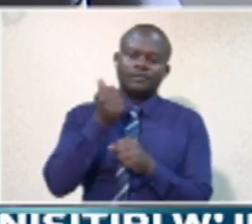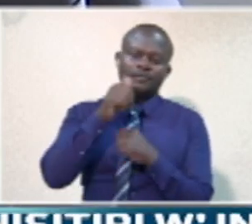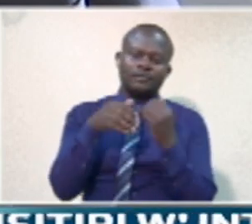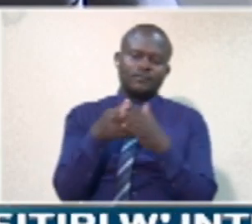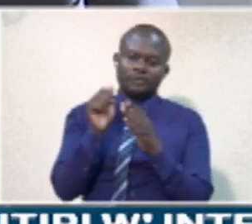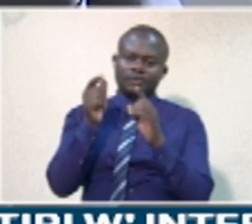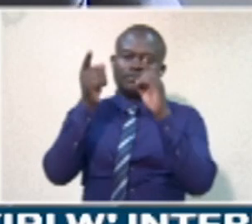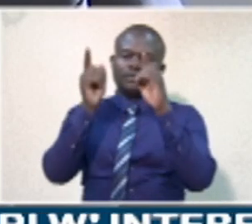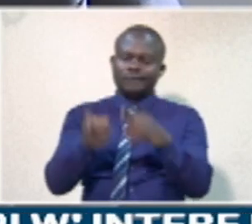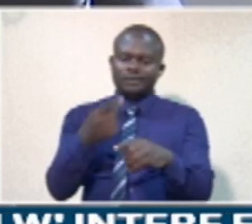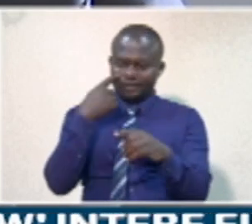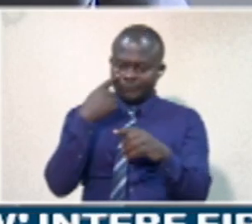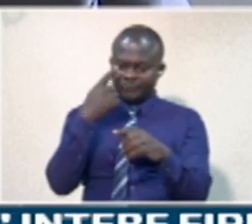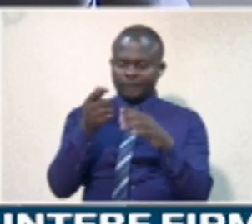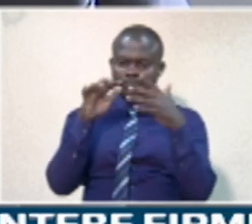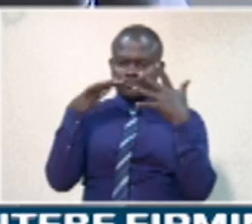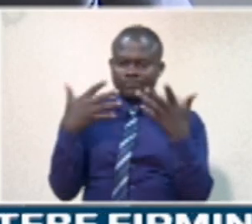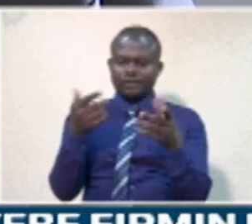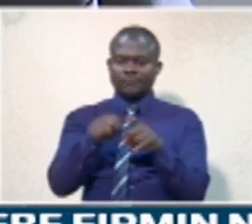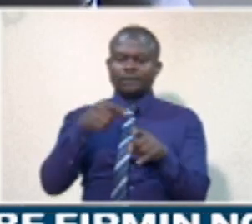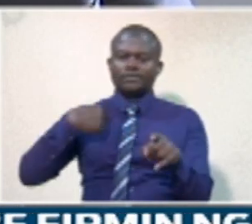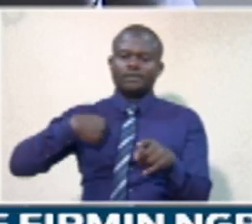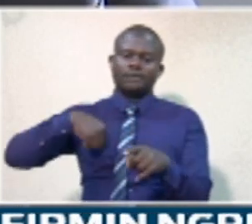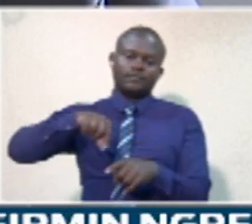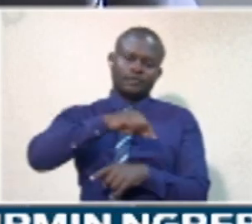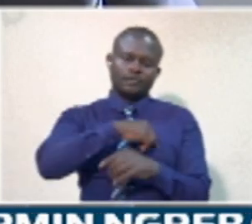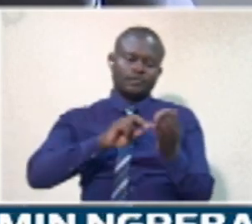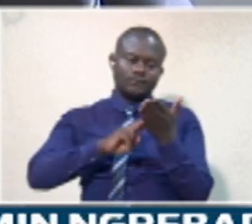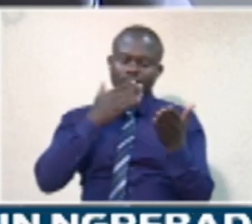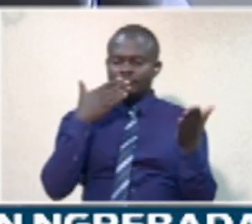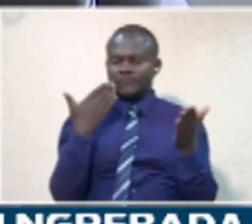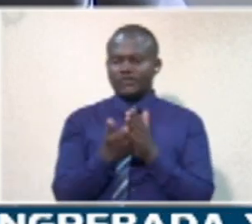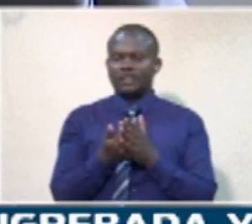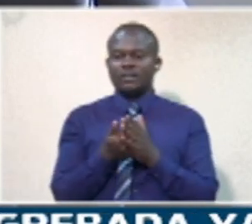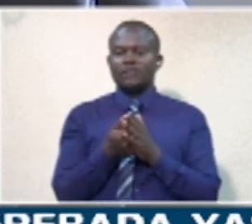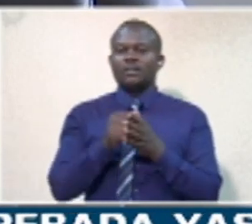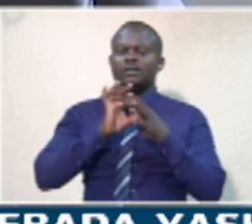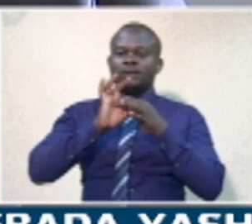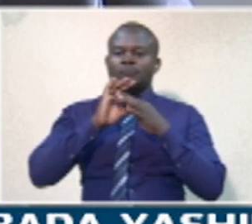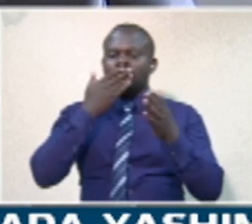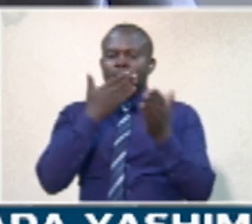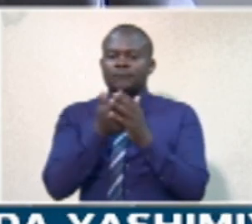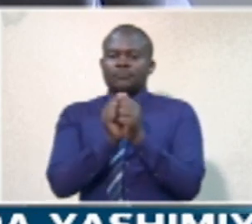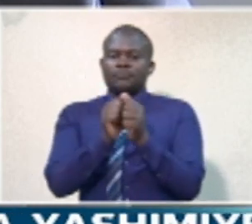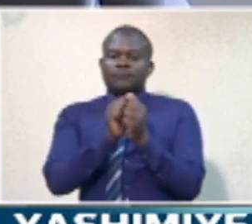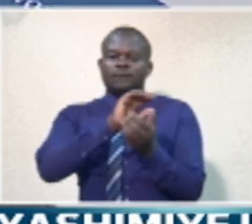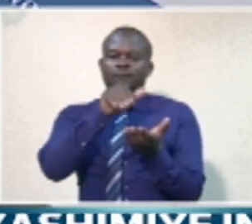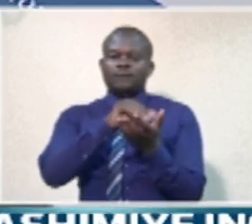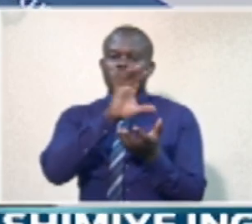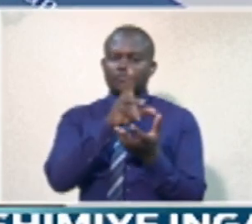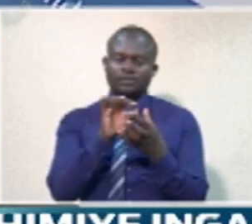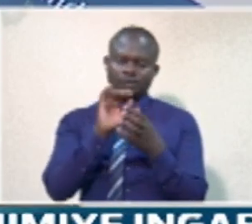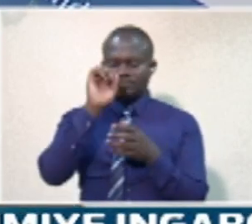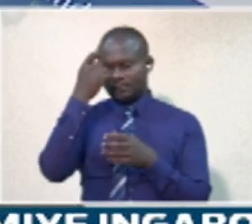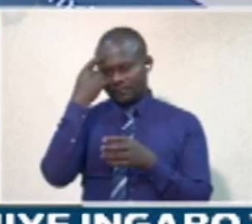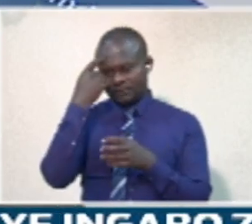bashobora kuba bajyayo kugira ngo barebe uburyo natwe twabyaza umusaruro umubano mwiza cyane dufitanye na Centrafrica Republic.